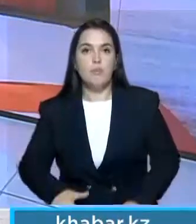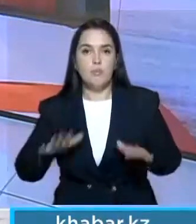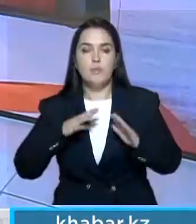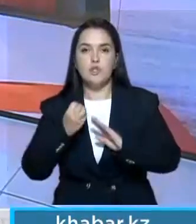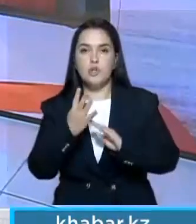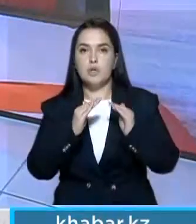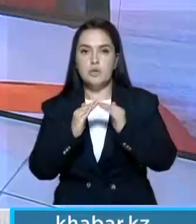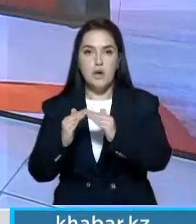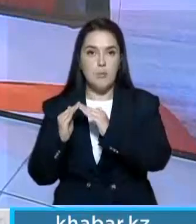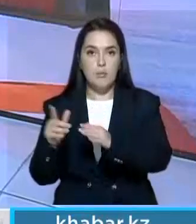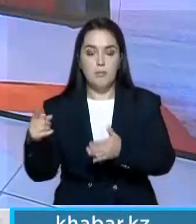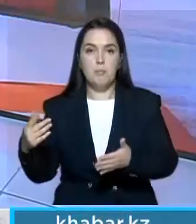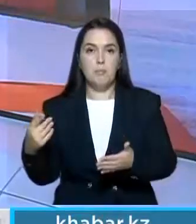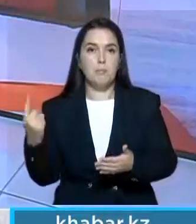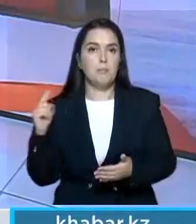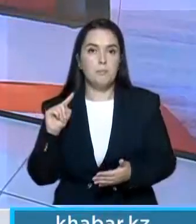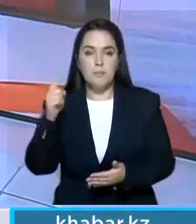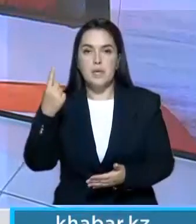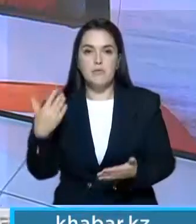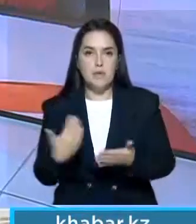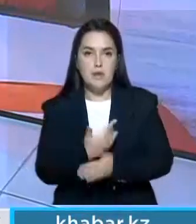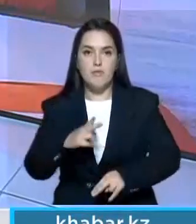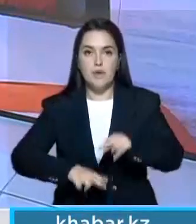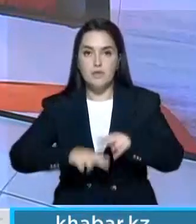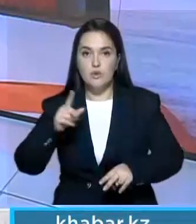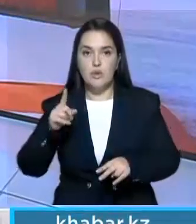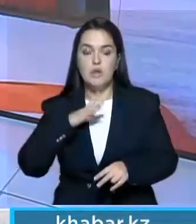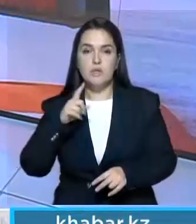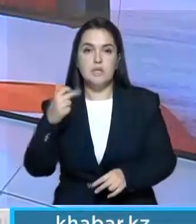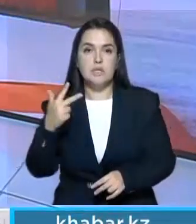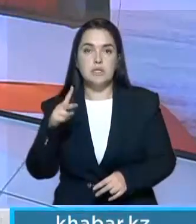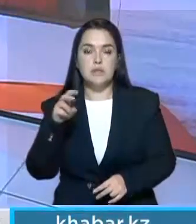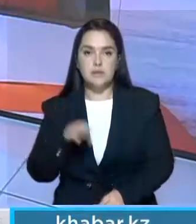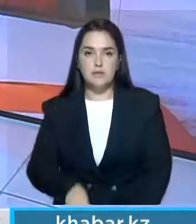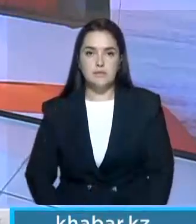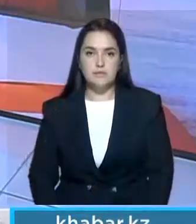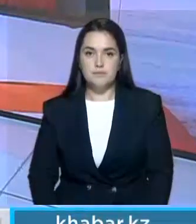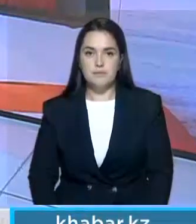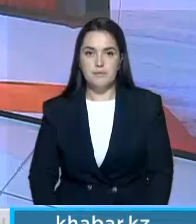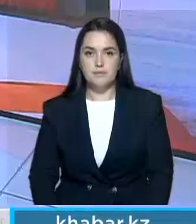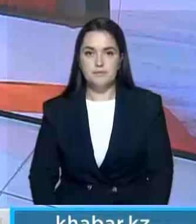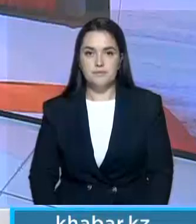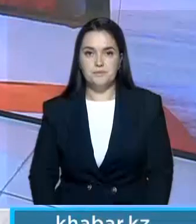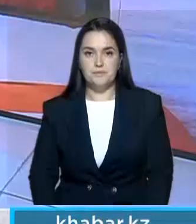домов. Примечательно, что это первые новостройки в населенном пункте, возведенные за последние 30 лет.